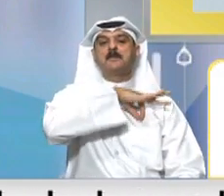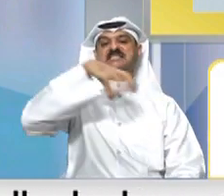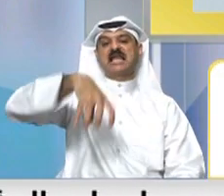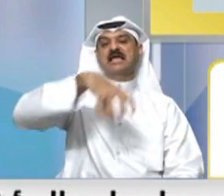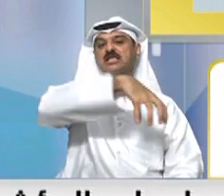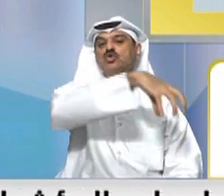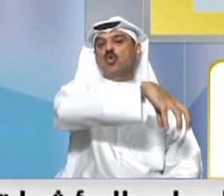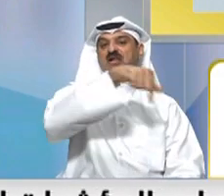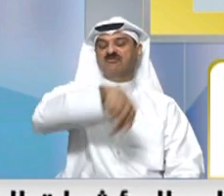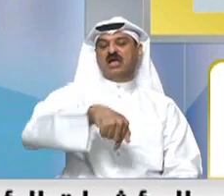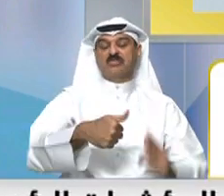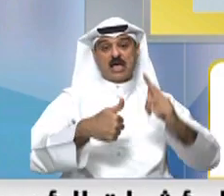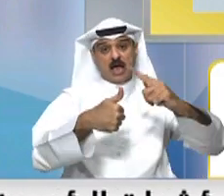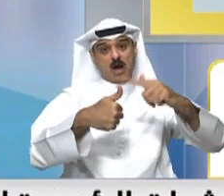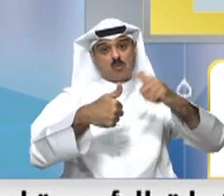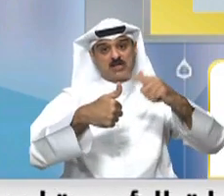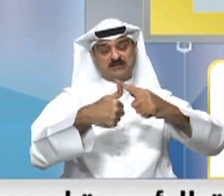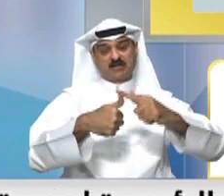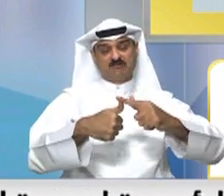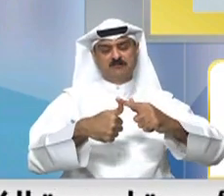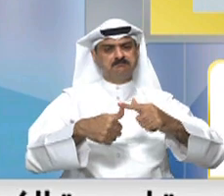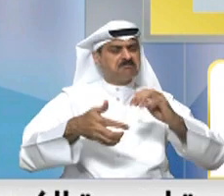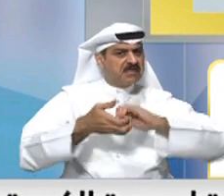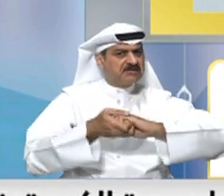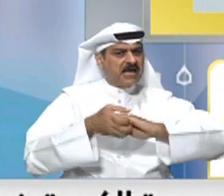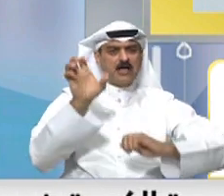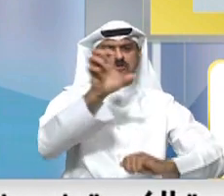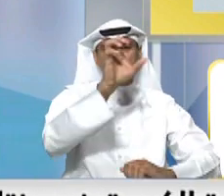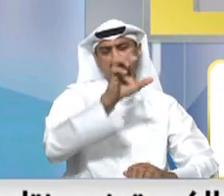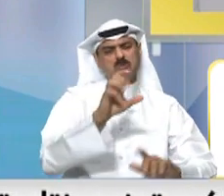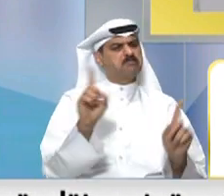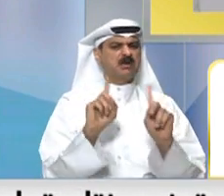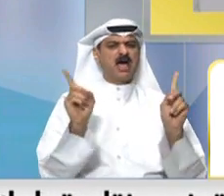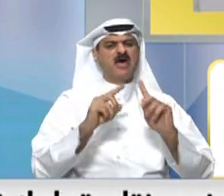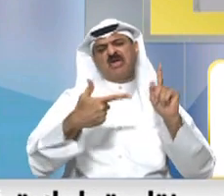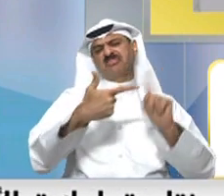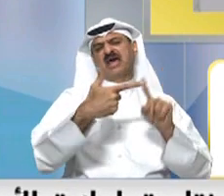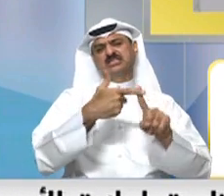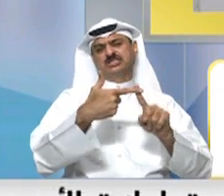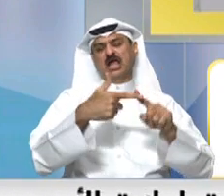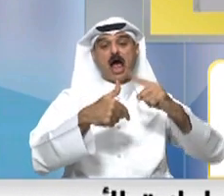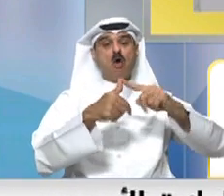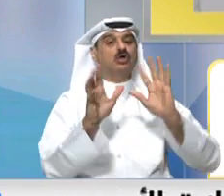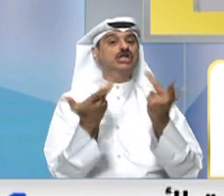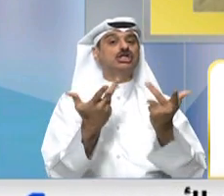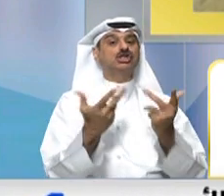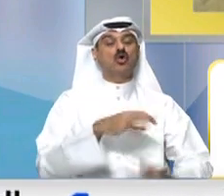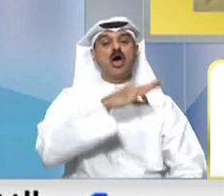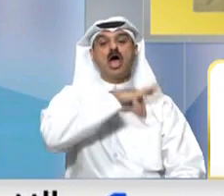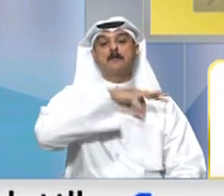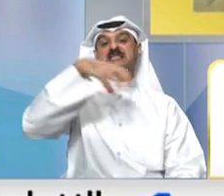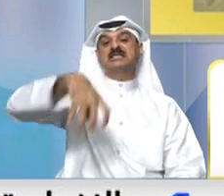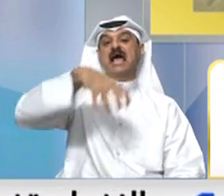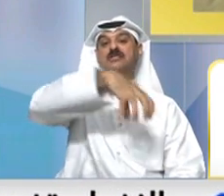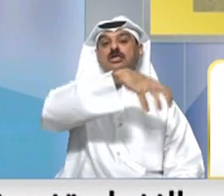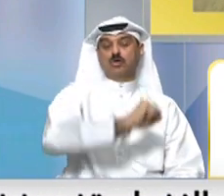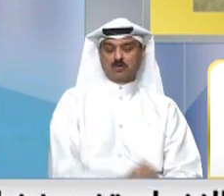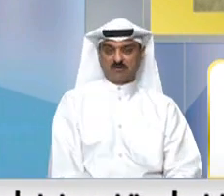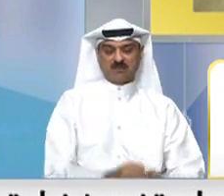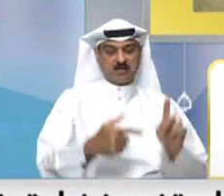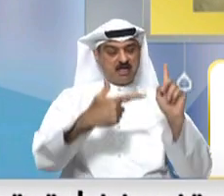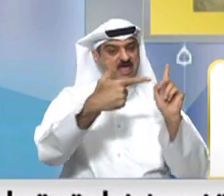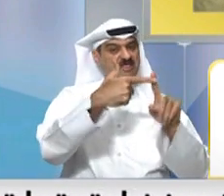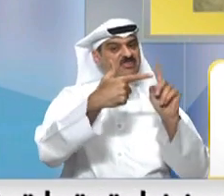على الاتحاد الأوروبي وقوته وتقويض هذه القوة لكتلة اليورو